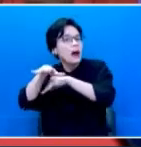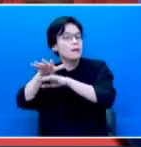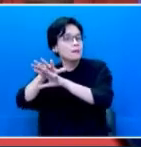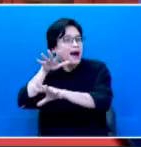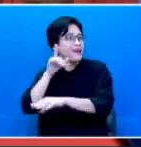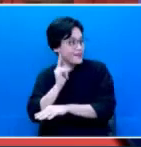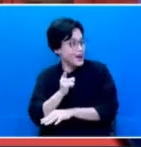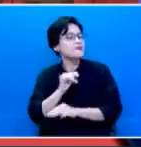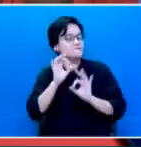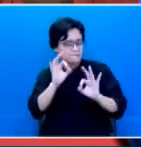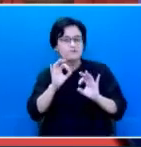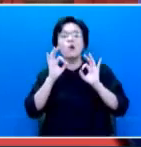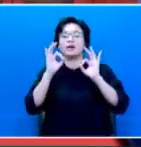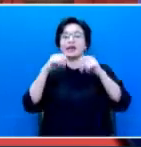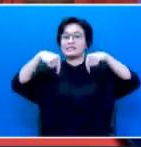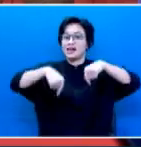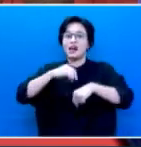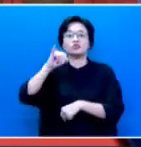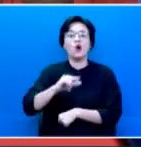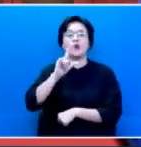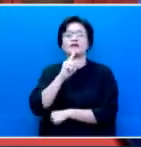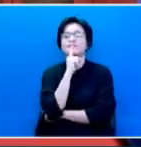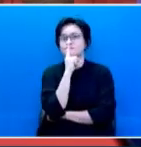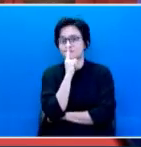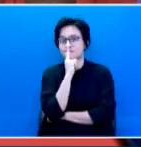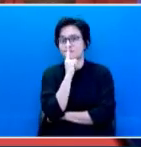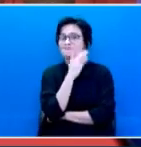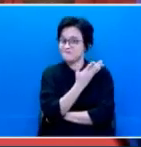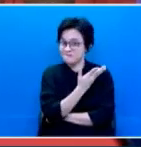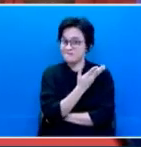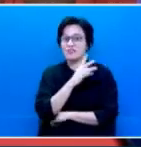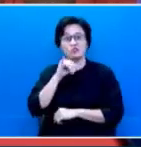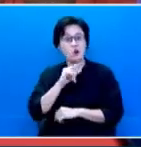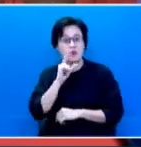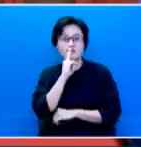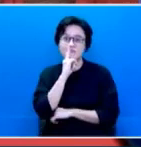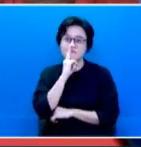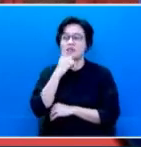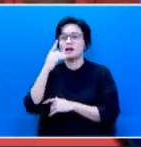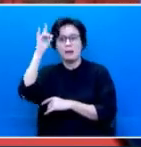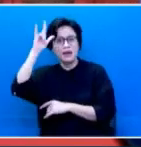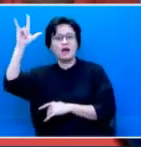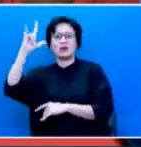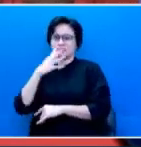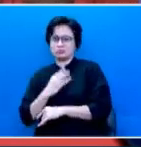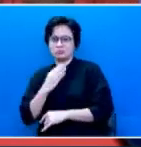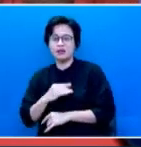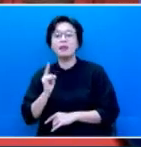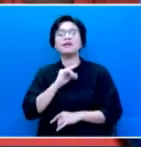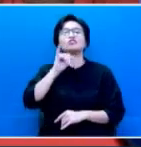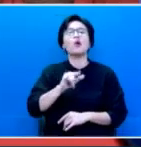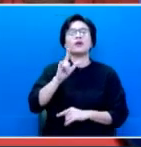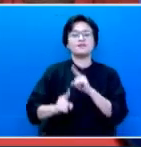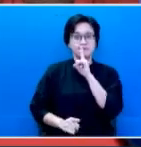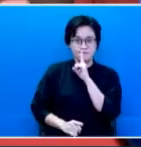jokowiin Hari ini menolak berkomentar ya ketika ditanya wartawan soal ini kader PDP pada kecewa semuanya ya kalau ada melihatnya korelasinya dengan